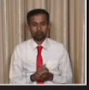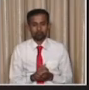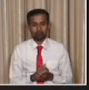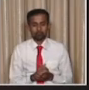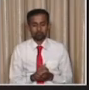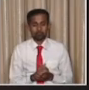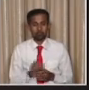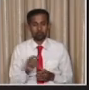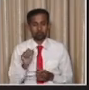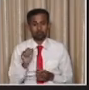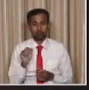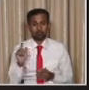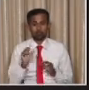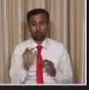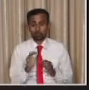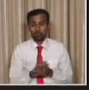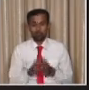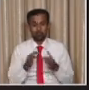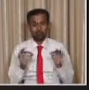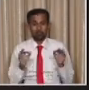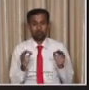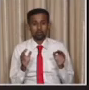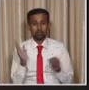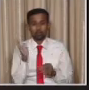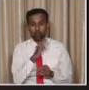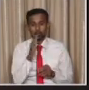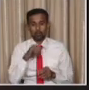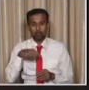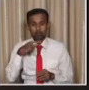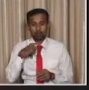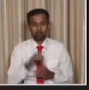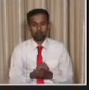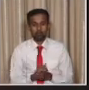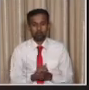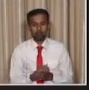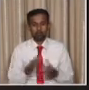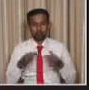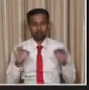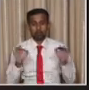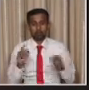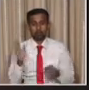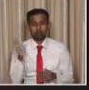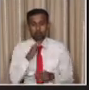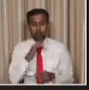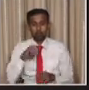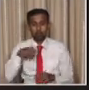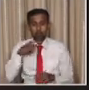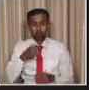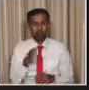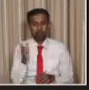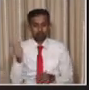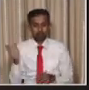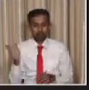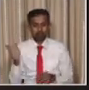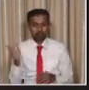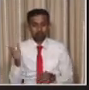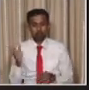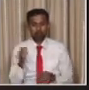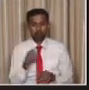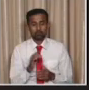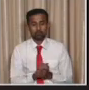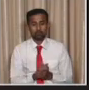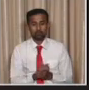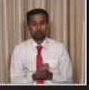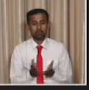බොහොම ප්‍රසිද්ධ කතාවක් තියෙනවා නොමිලේ හුලම් වෙරළේ කියලා. හැබැයි මේ නොමිලේ හුලම් වෙරළේ තිබුණට ගරු මූලාසනේ